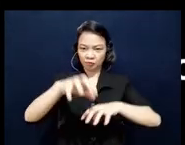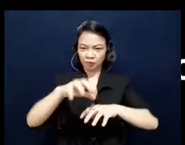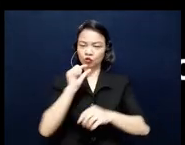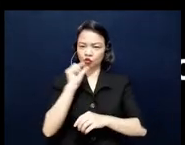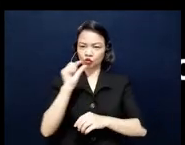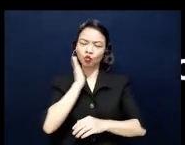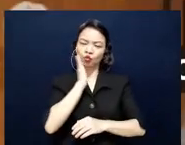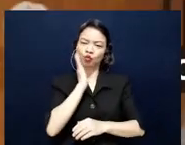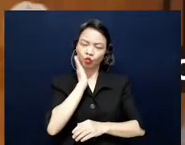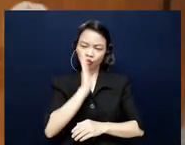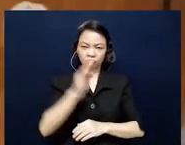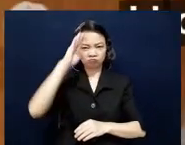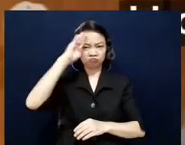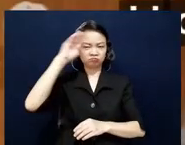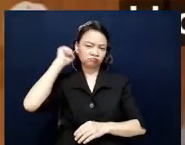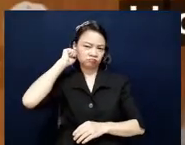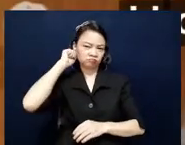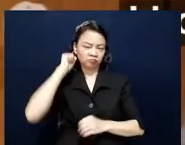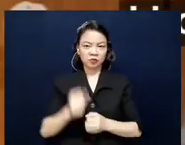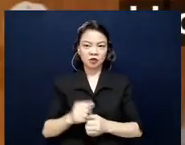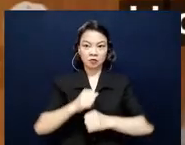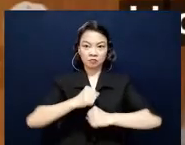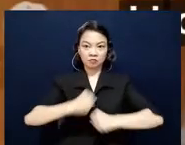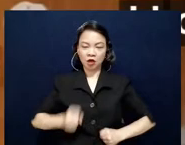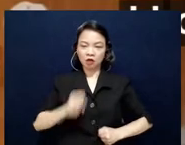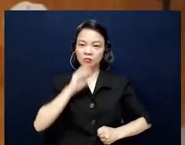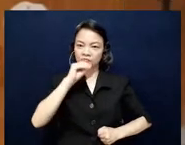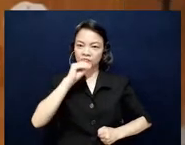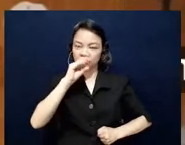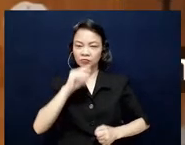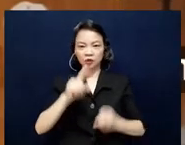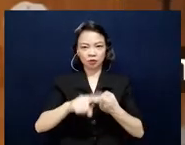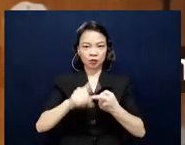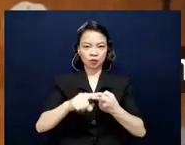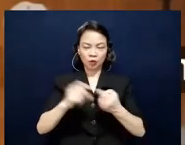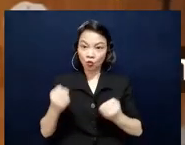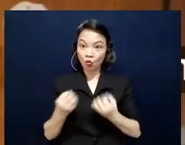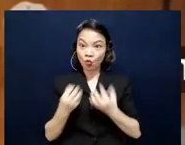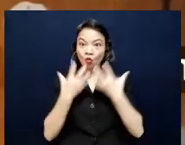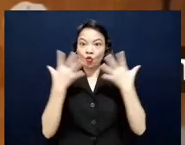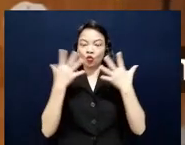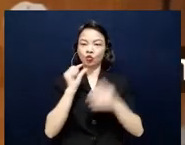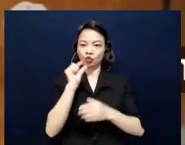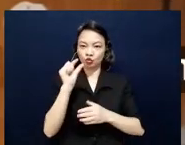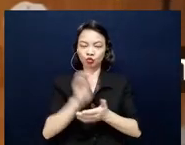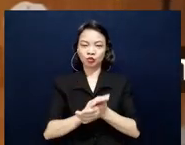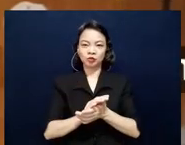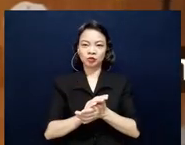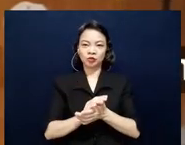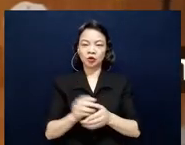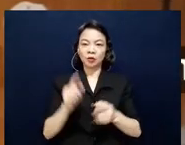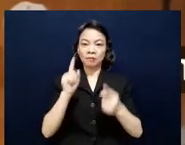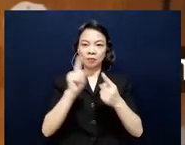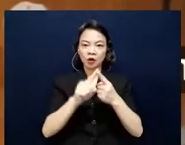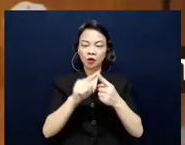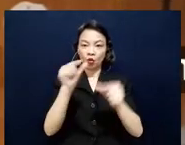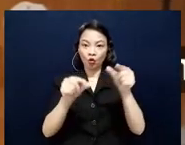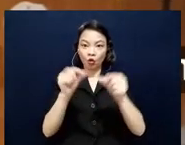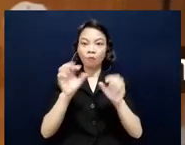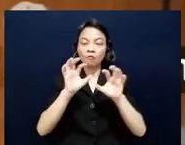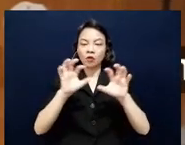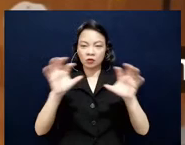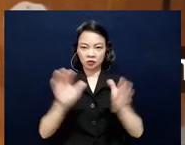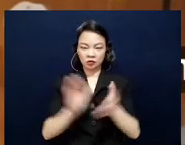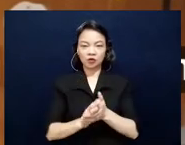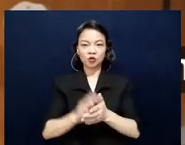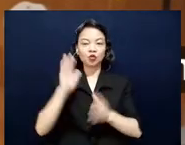muda untuk berani speak up. Teman-teman bisa lebih antusias untuk mengedukasikan ke orang banyak lagi tentang apa yang udah dipelajarin